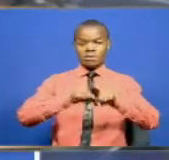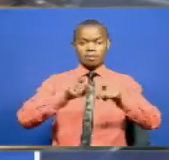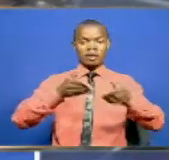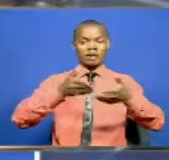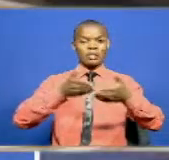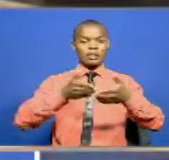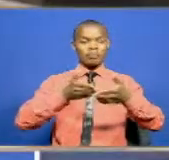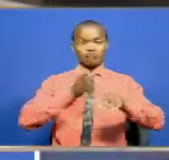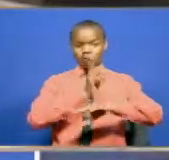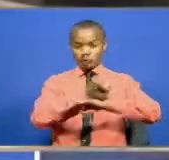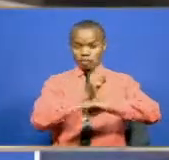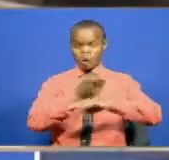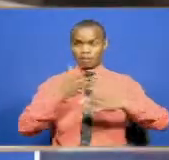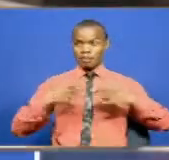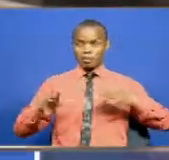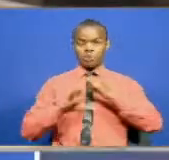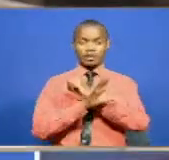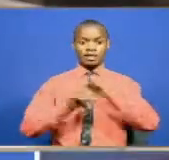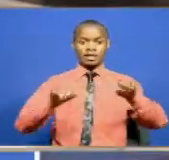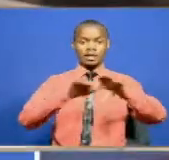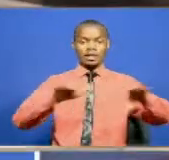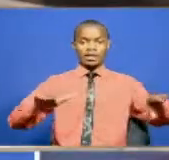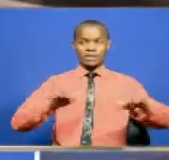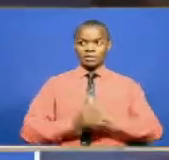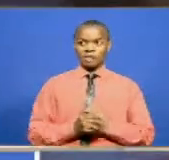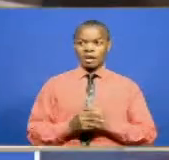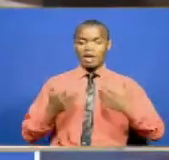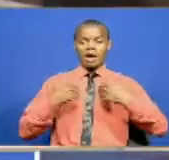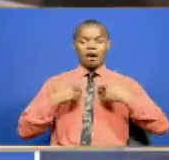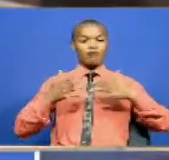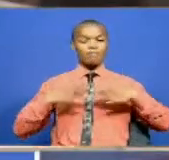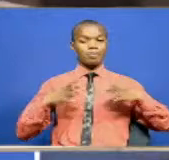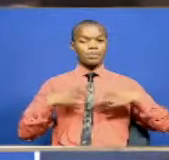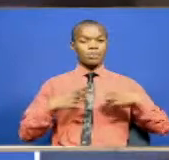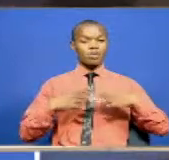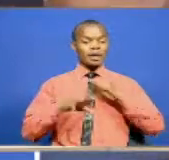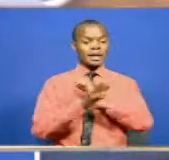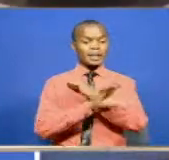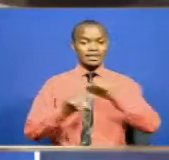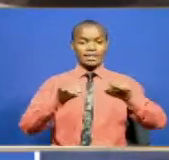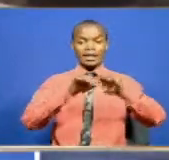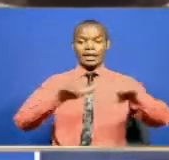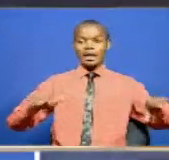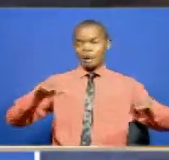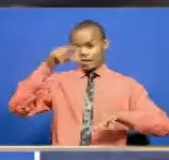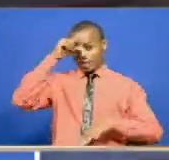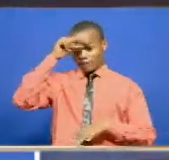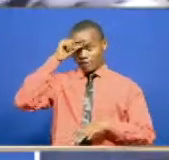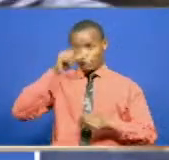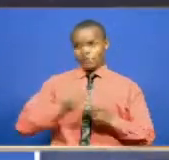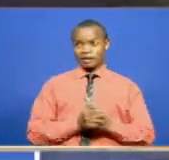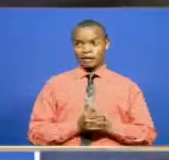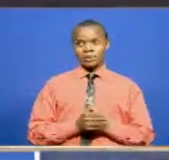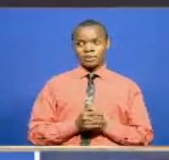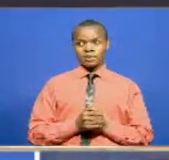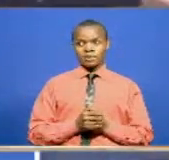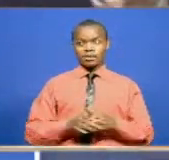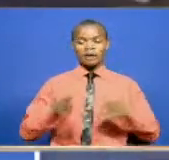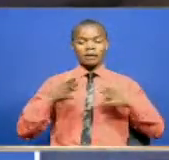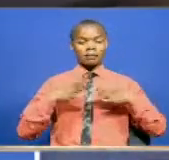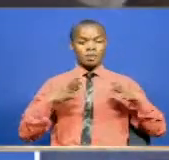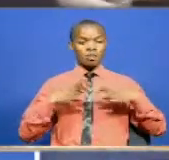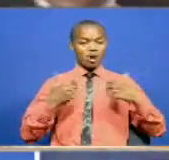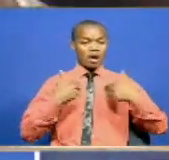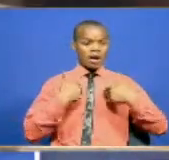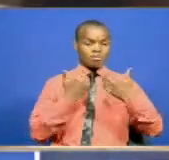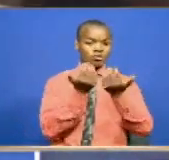grabbers. Nonsense that imeharibu nchi yetu. Eti tunachukua shamba ya serikali kama hii. Sasa wananchi hawa, kuna watoto hapa, we